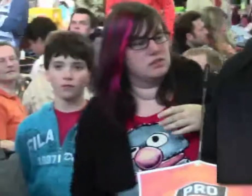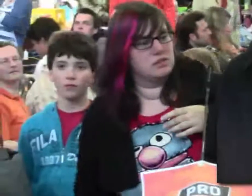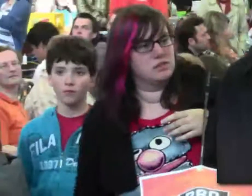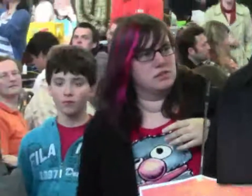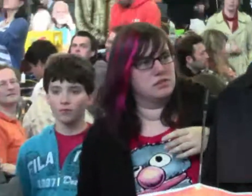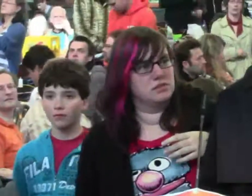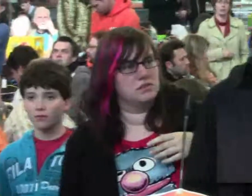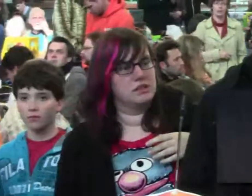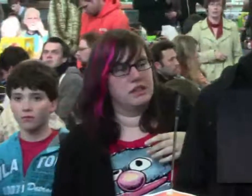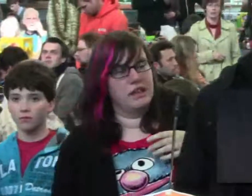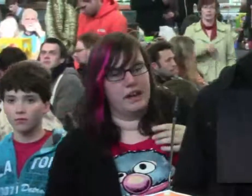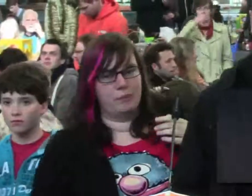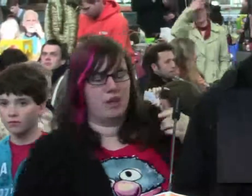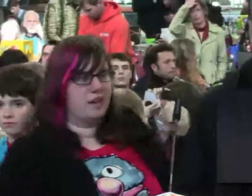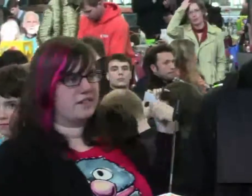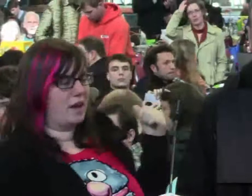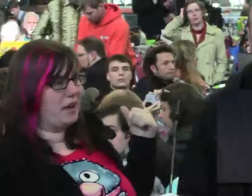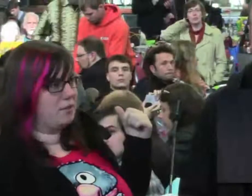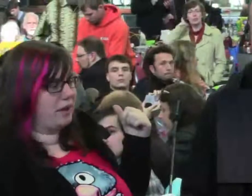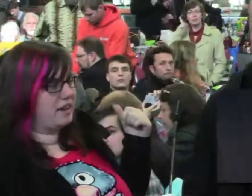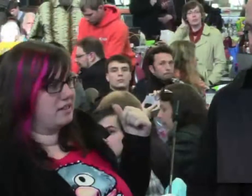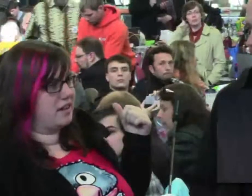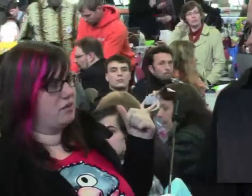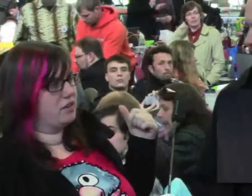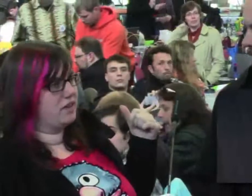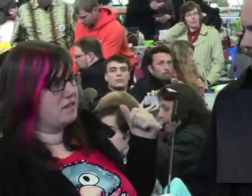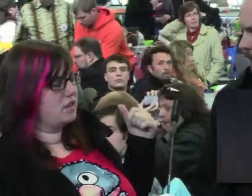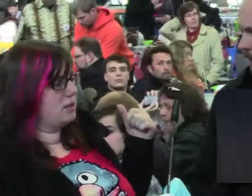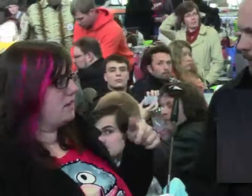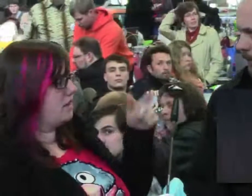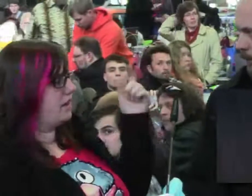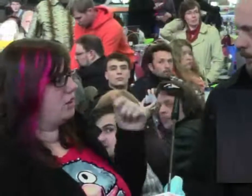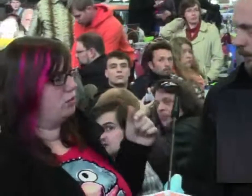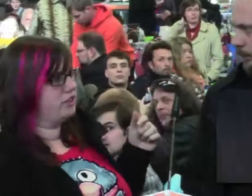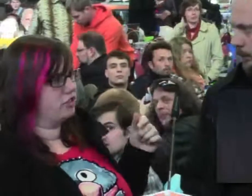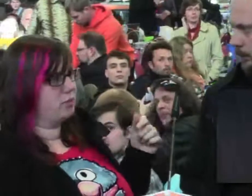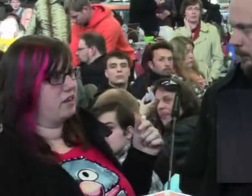könnt ihr auch kleine Menschen zum Mikrofon vorlassen wenn Sie Fragen haben